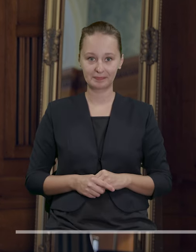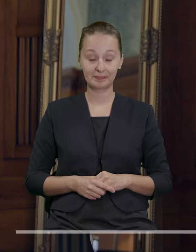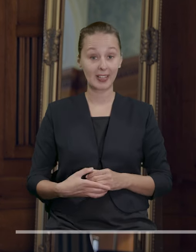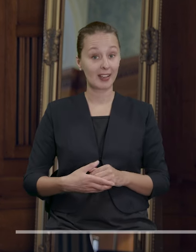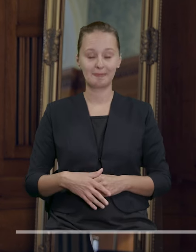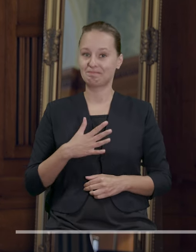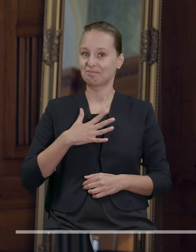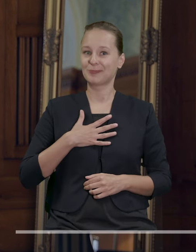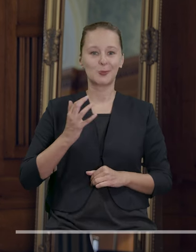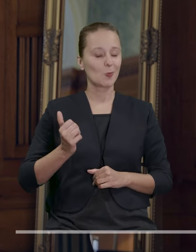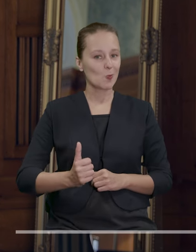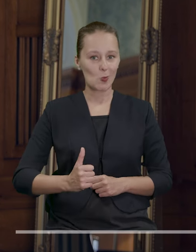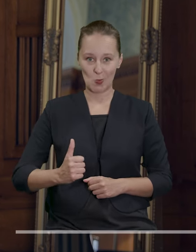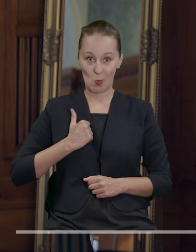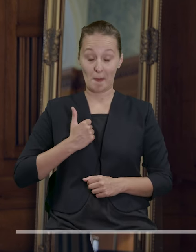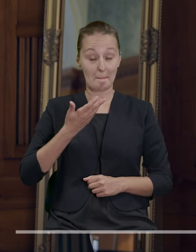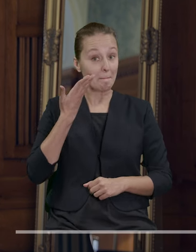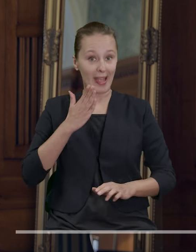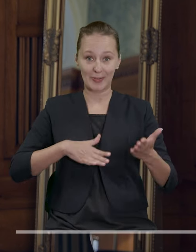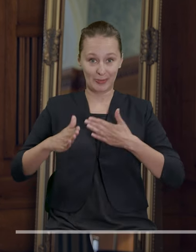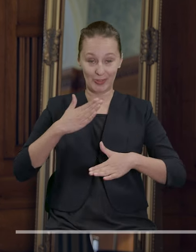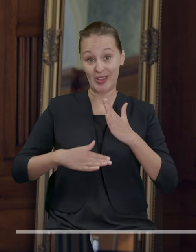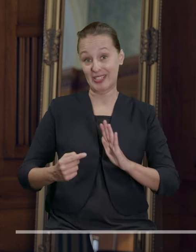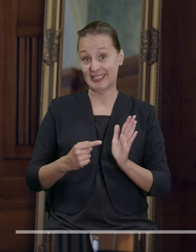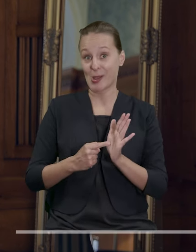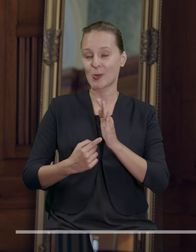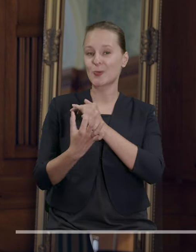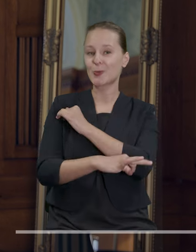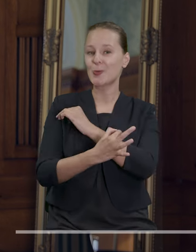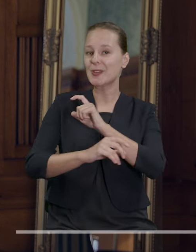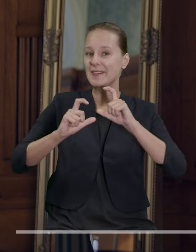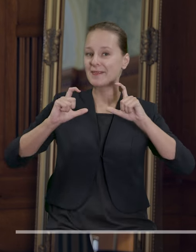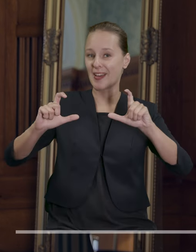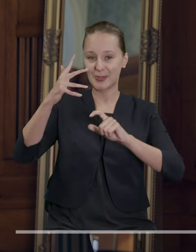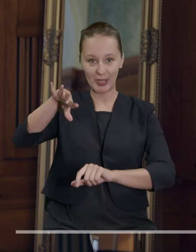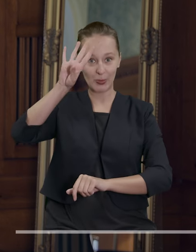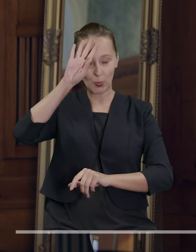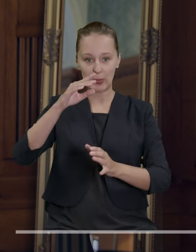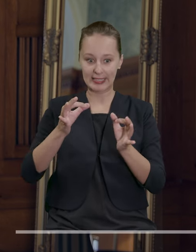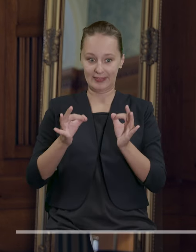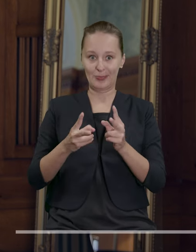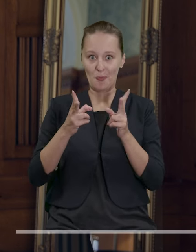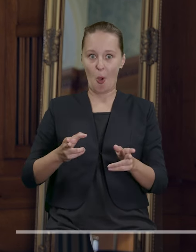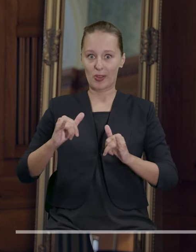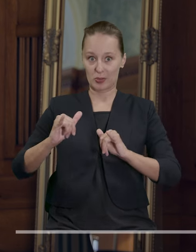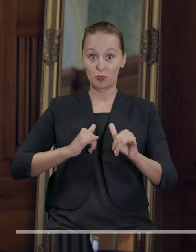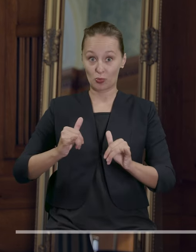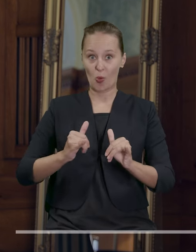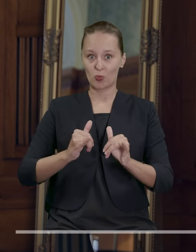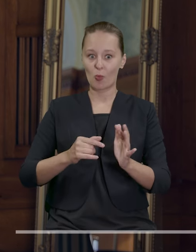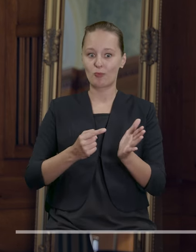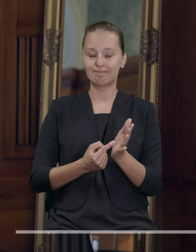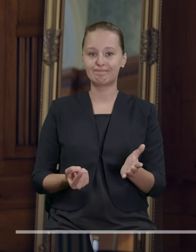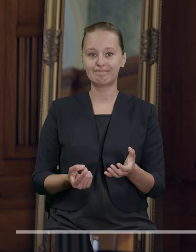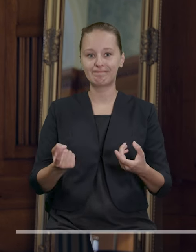bardzo dumna jestem z tego, bardzo cieszę się z tego, że Uniwersytet Łódzki stał się w tej kadencji